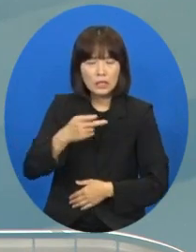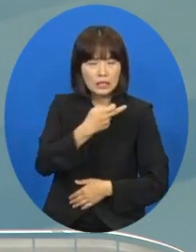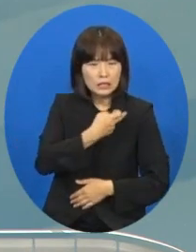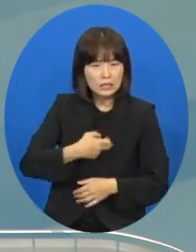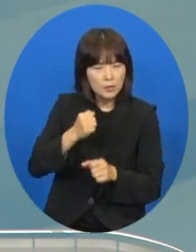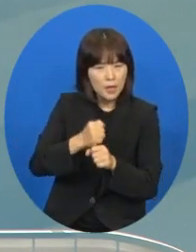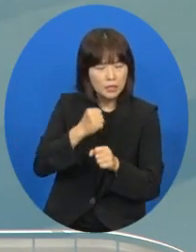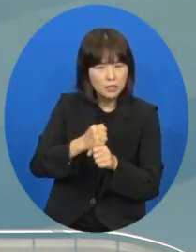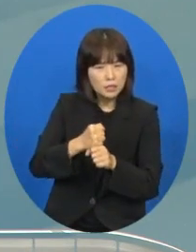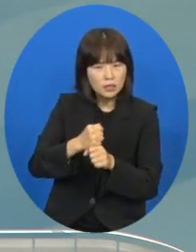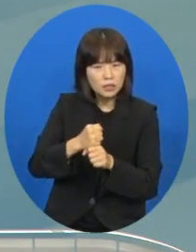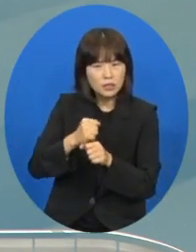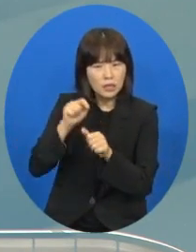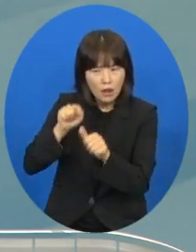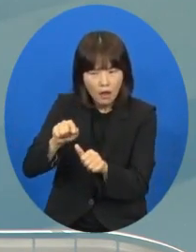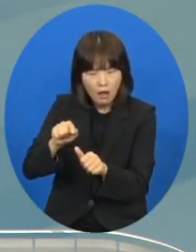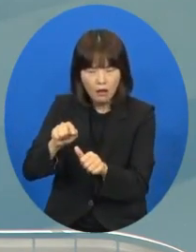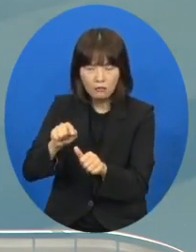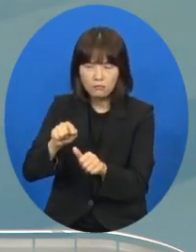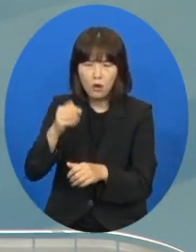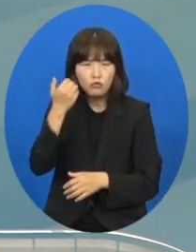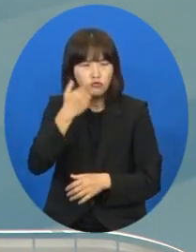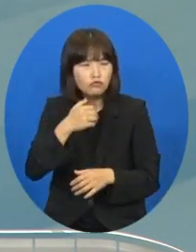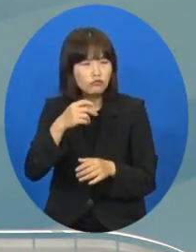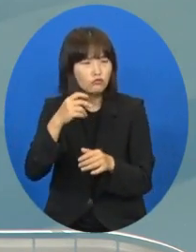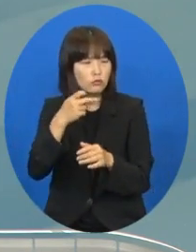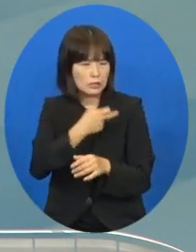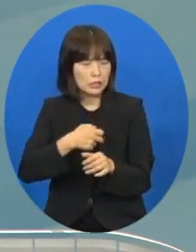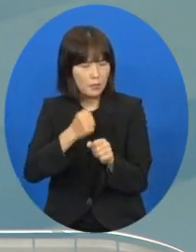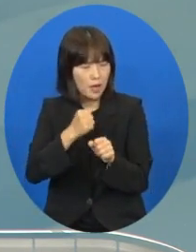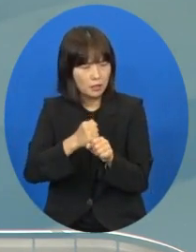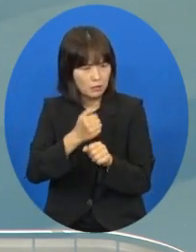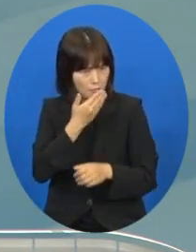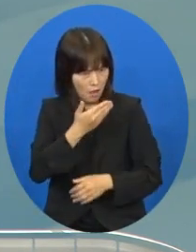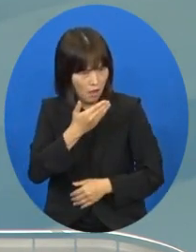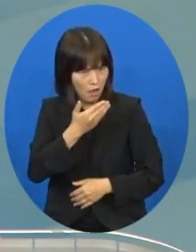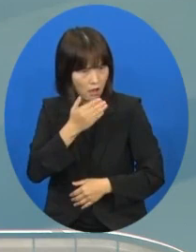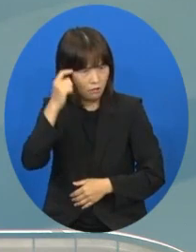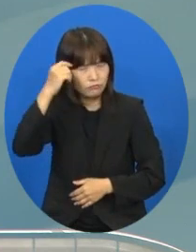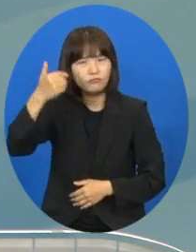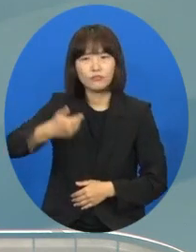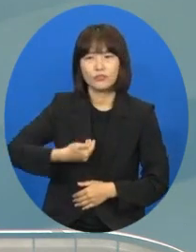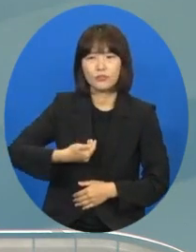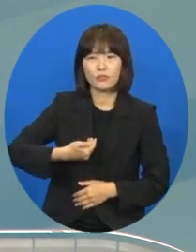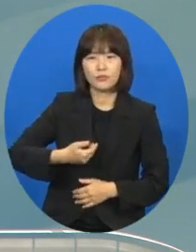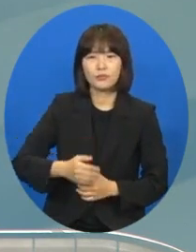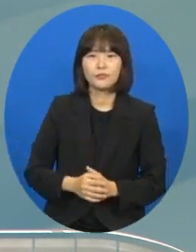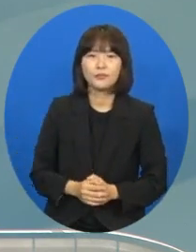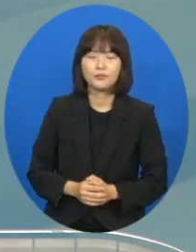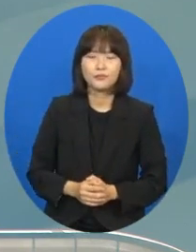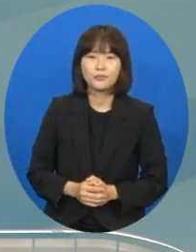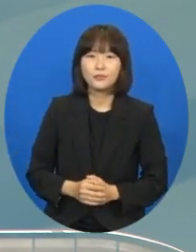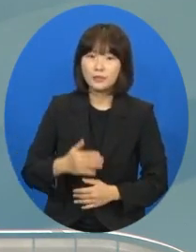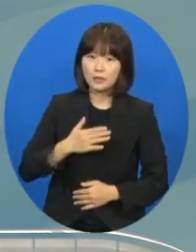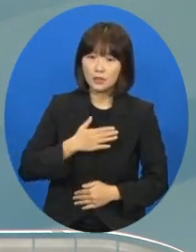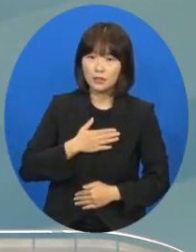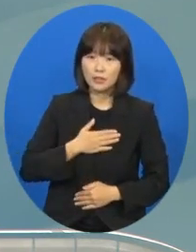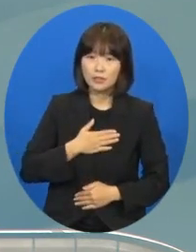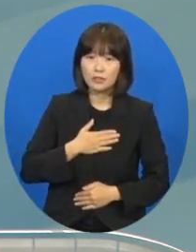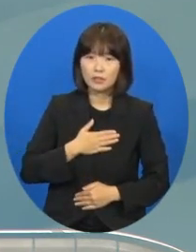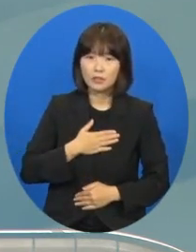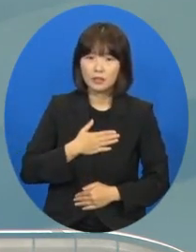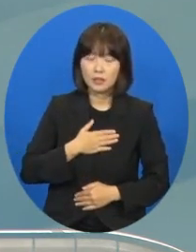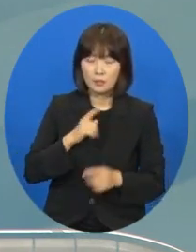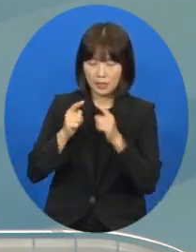하시는데 누구를 도대체 제자 삼을 수 있겠습니까? 그렇게 질문을 하셨어요. 제가